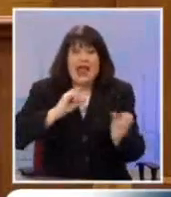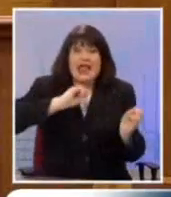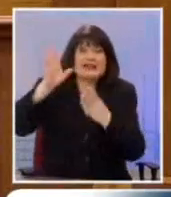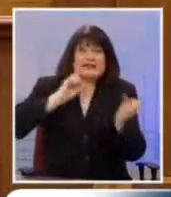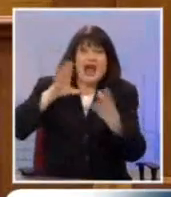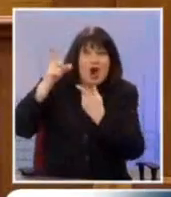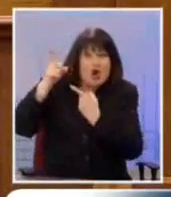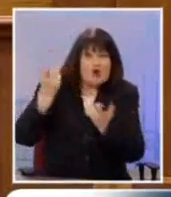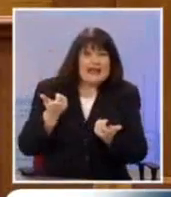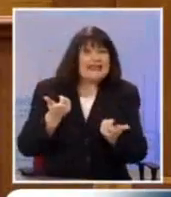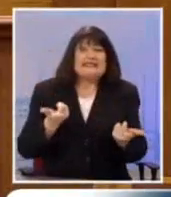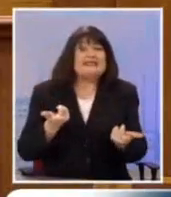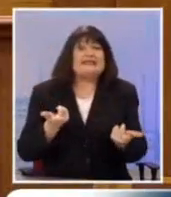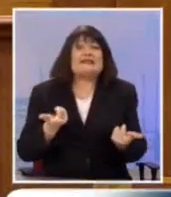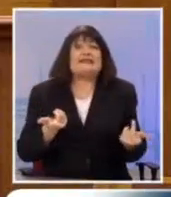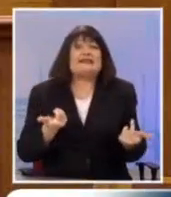δικές σας